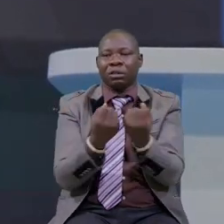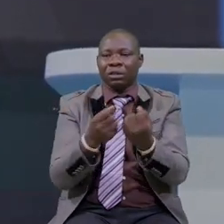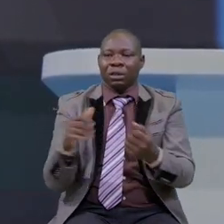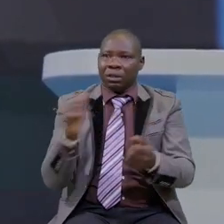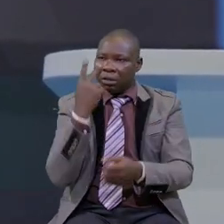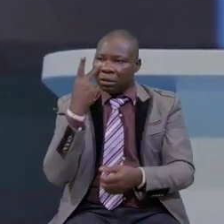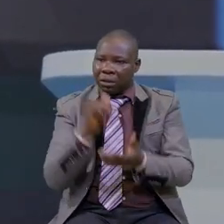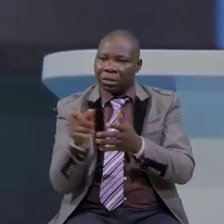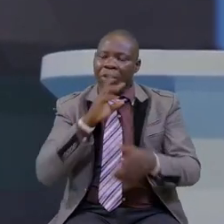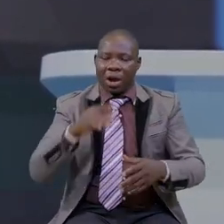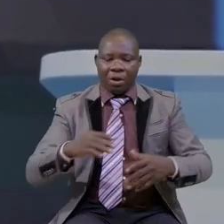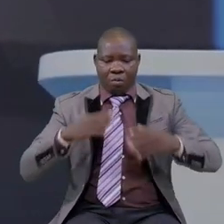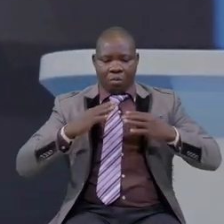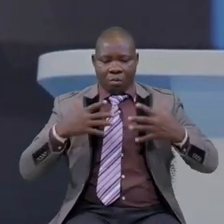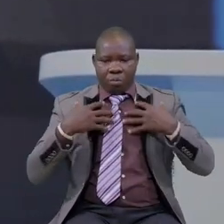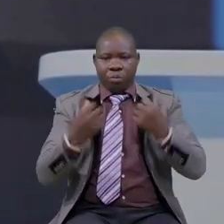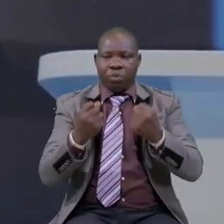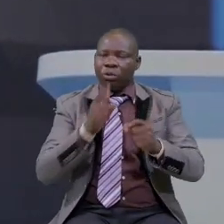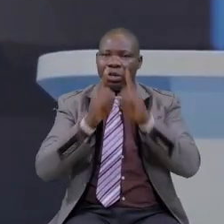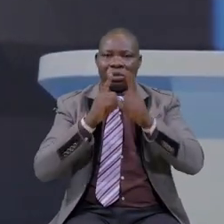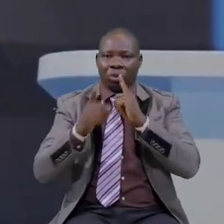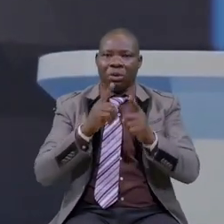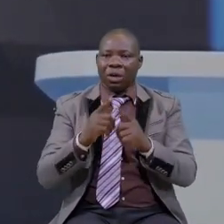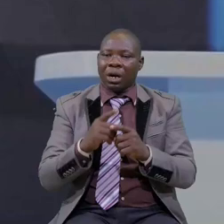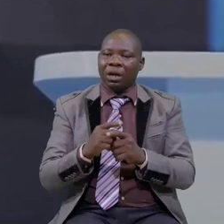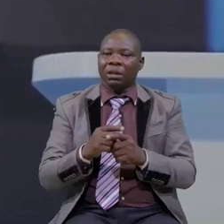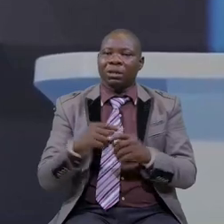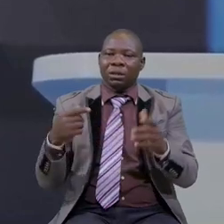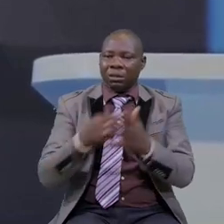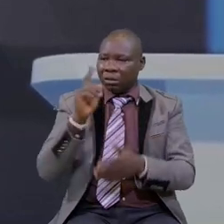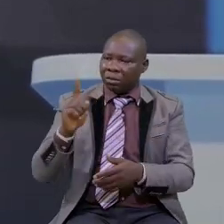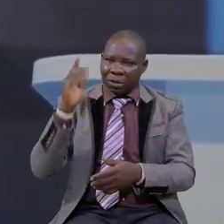que tu es audacieux de celui-là.